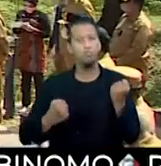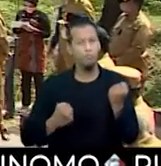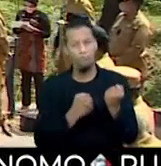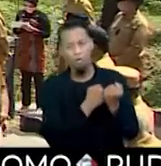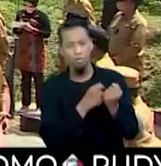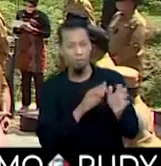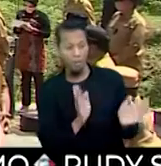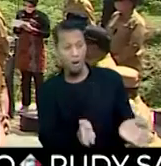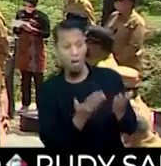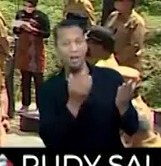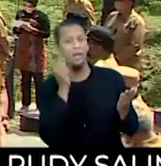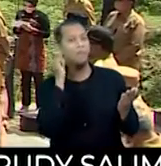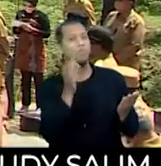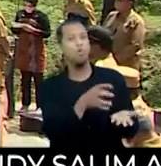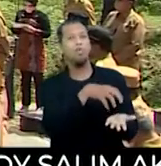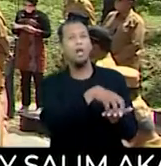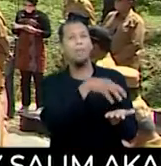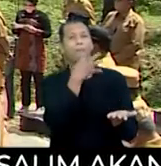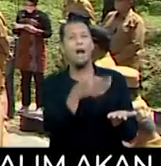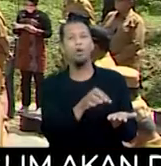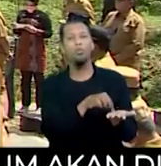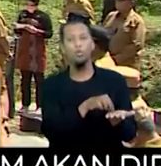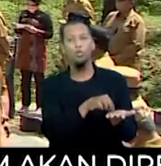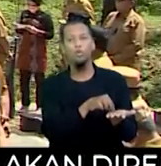akan sangat membantu